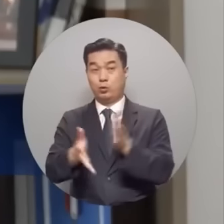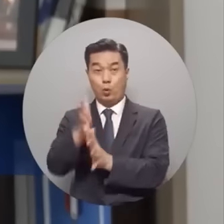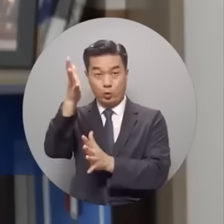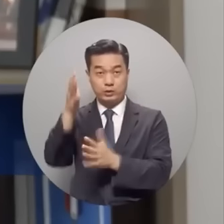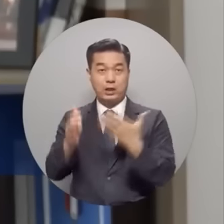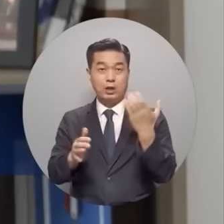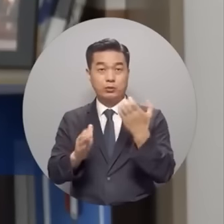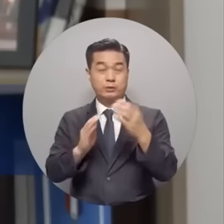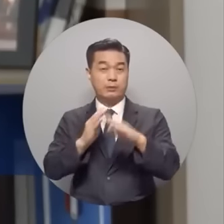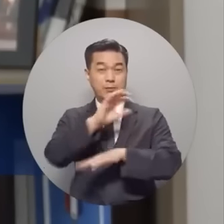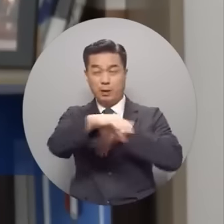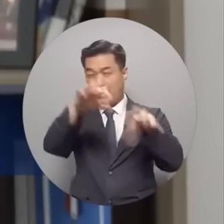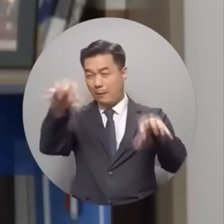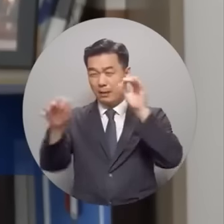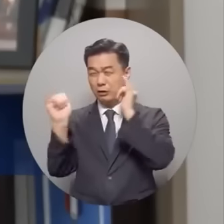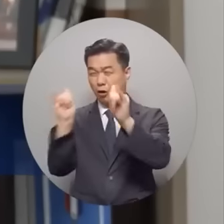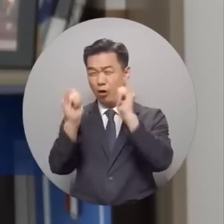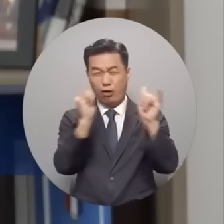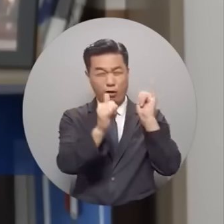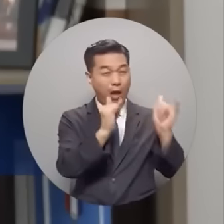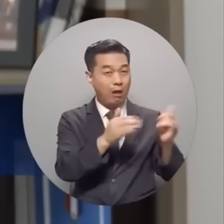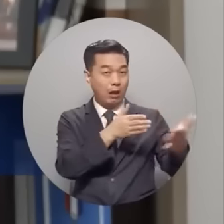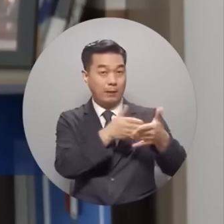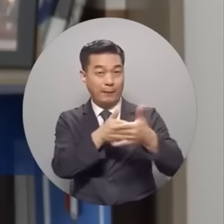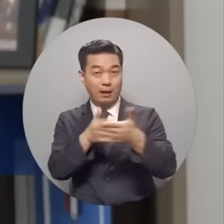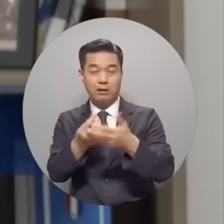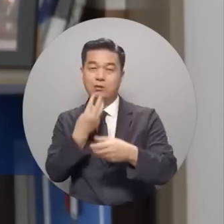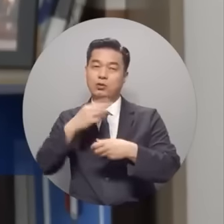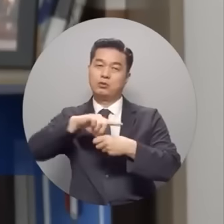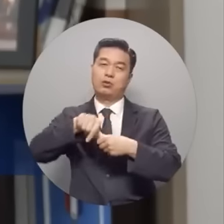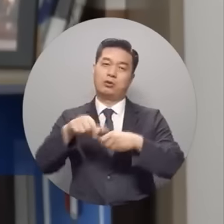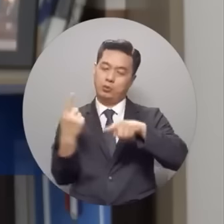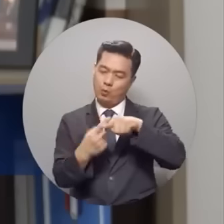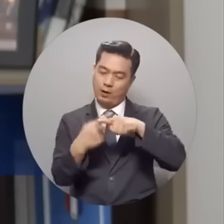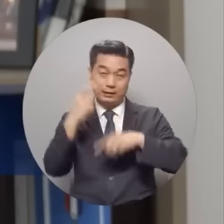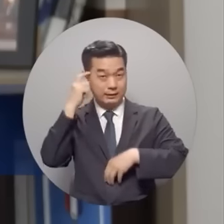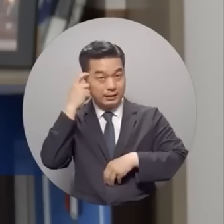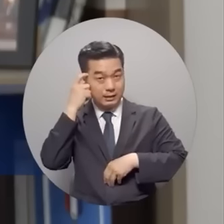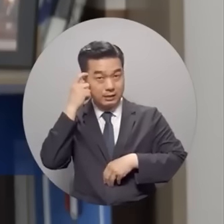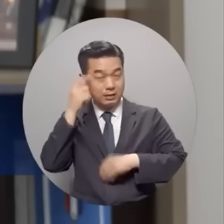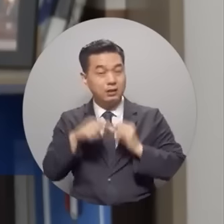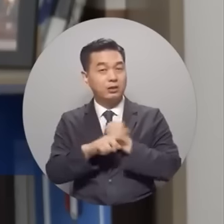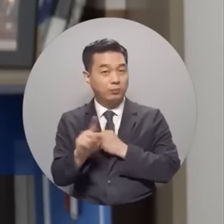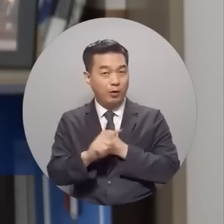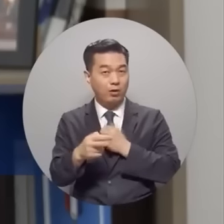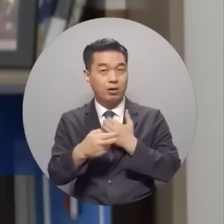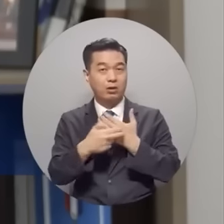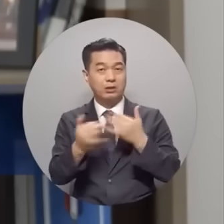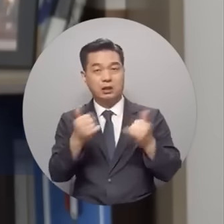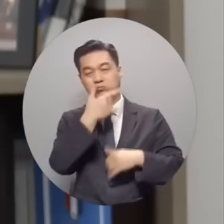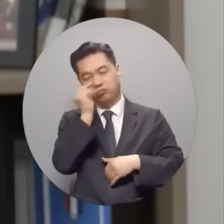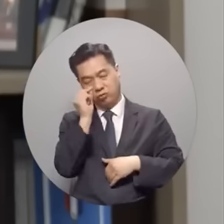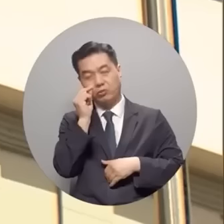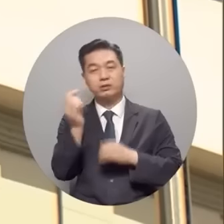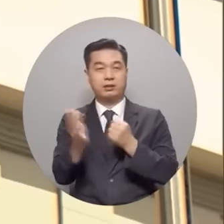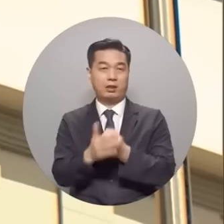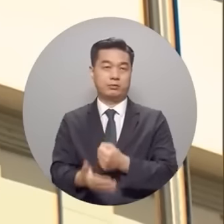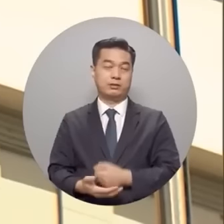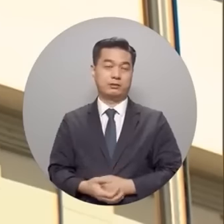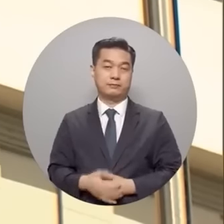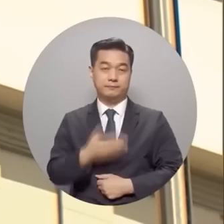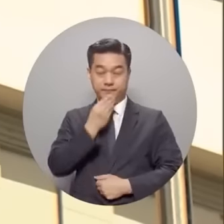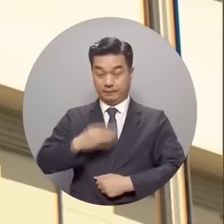병원을 알아봤다는 거지 않습니까? 저는 수도권도 다르지 않았을 거다. 원인은 바로 의료 대란에 있다라고.